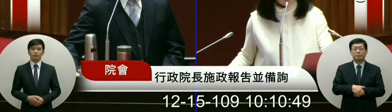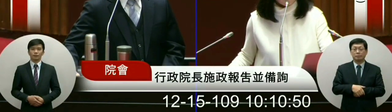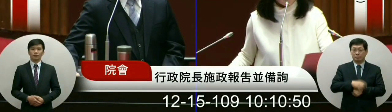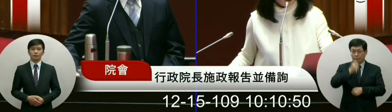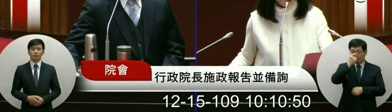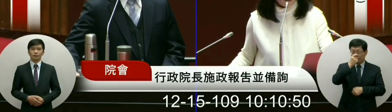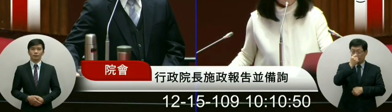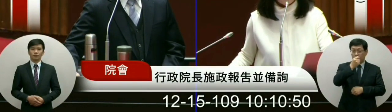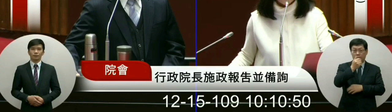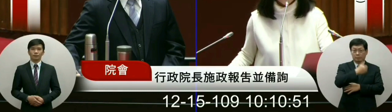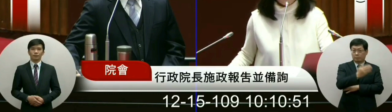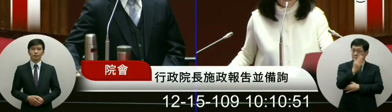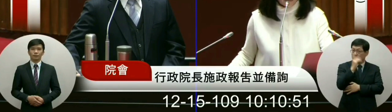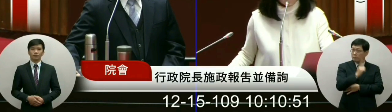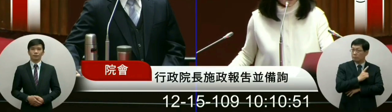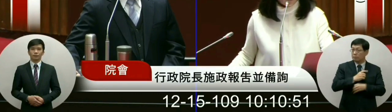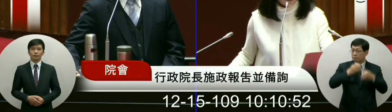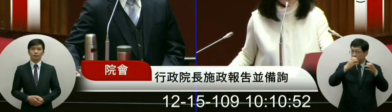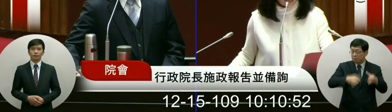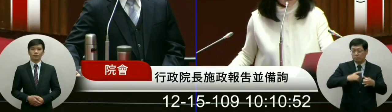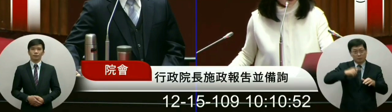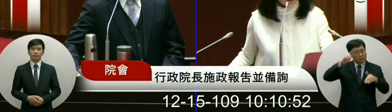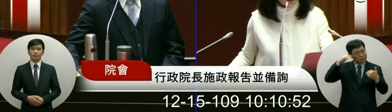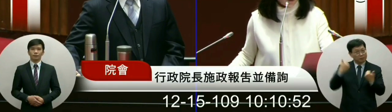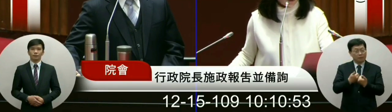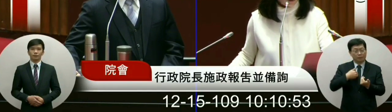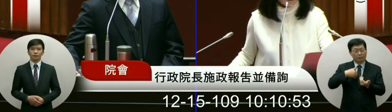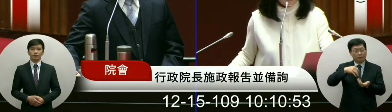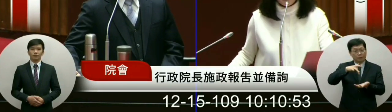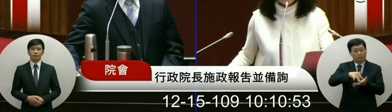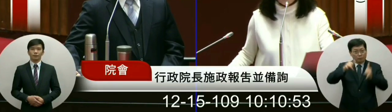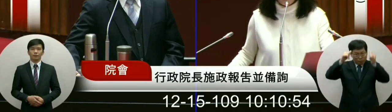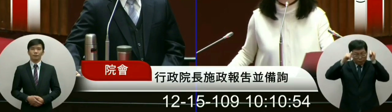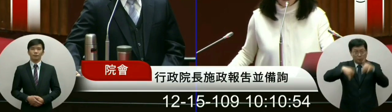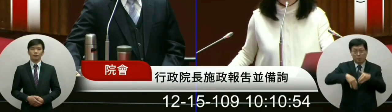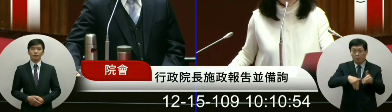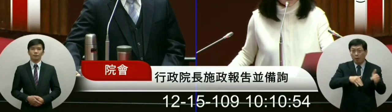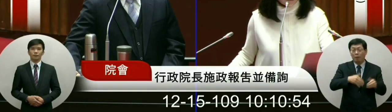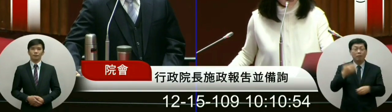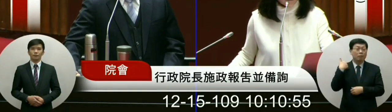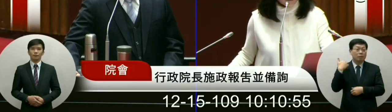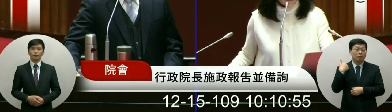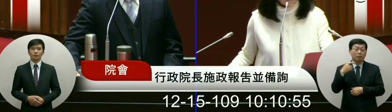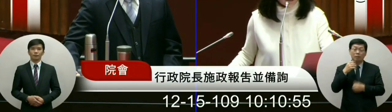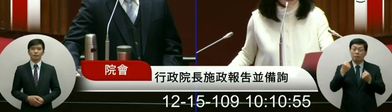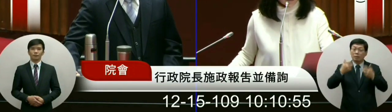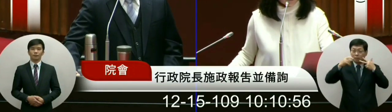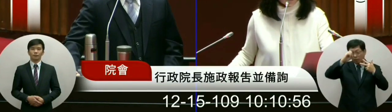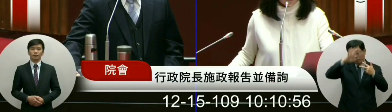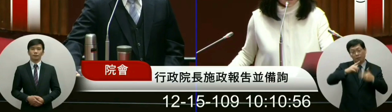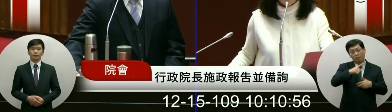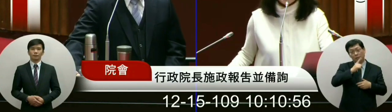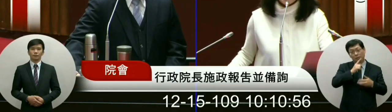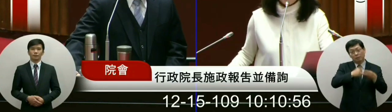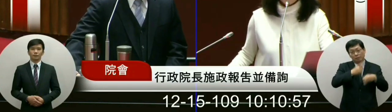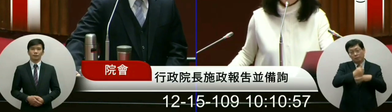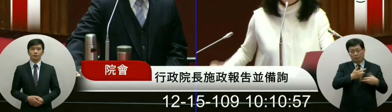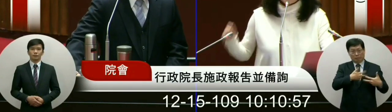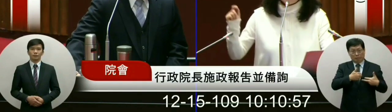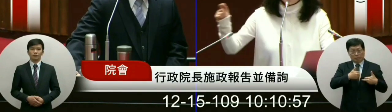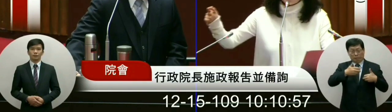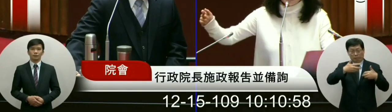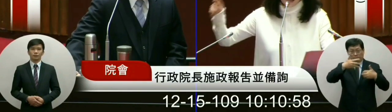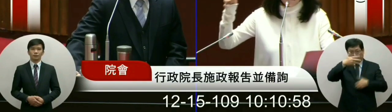台南县政府主办的反毒牛大游行活动里面，当时在野的民进党主席蔡英